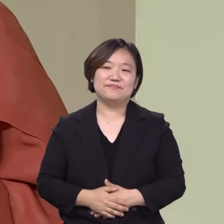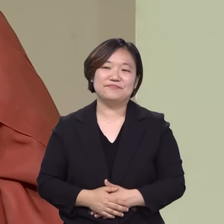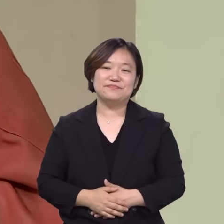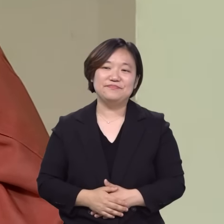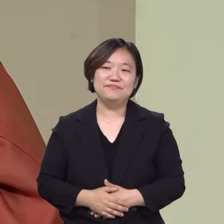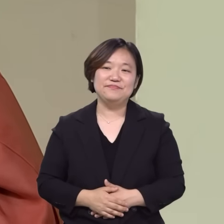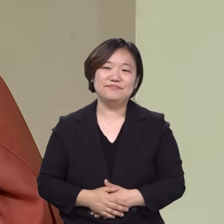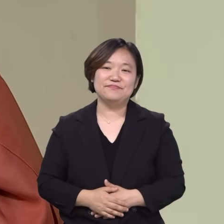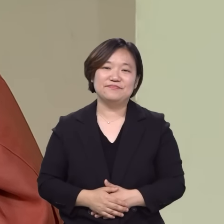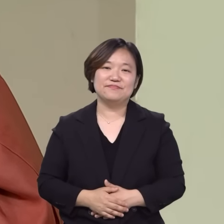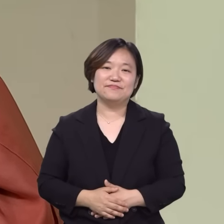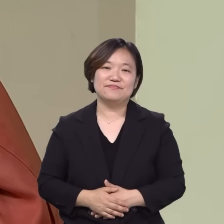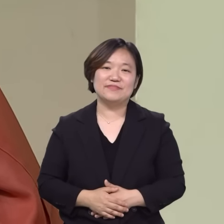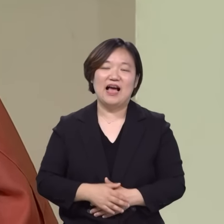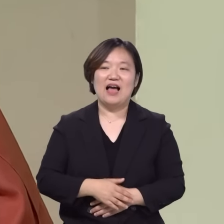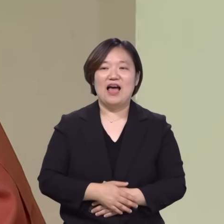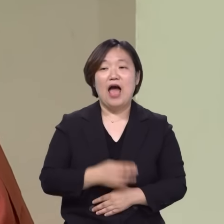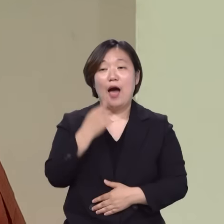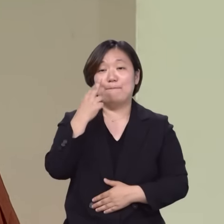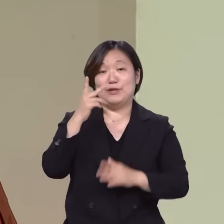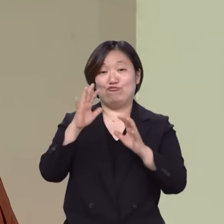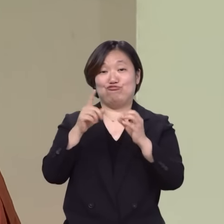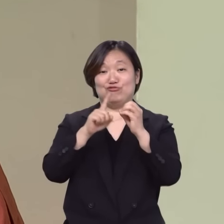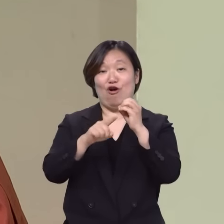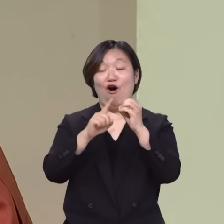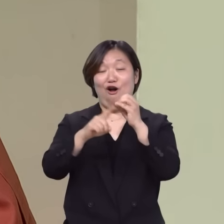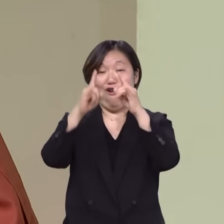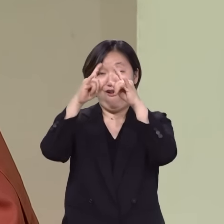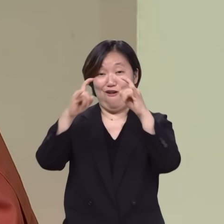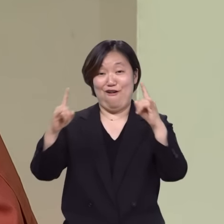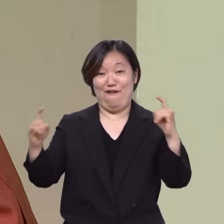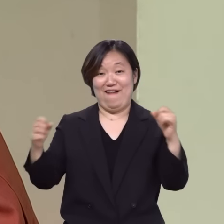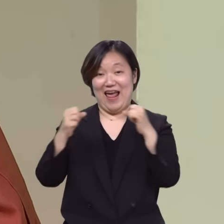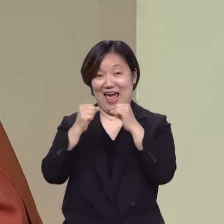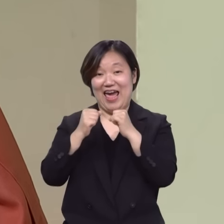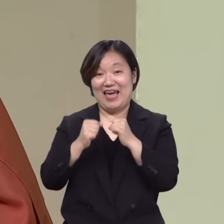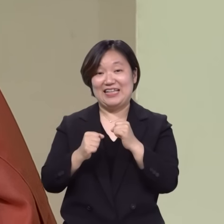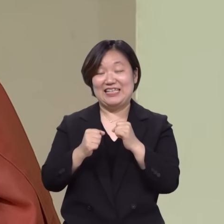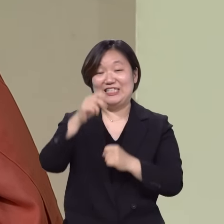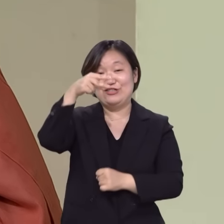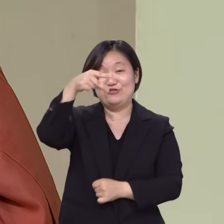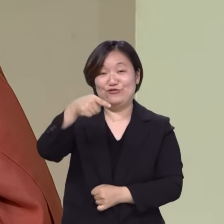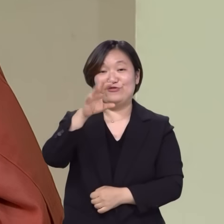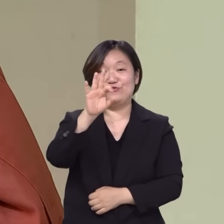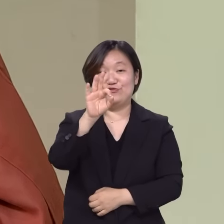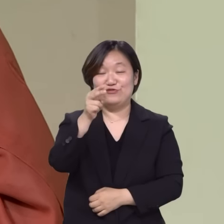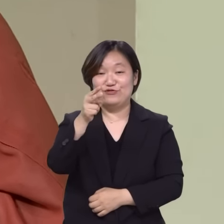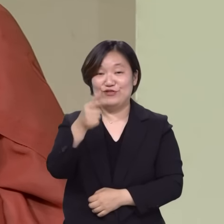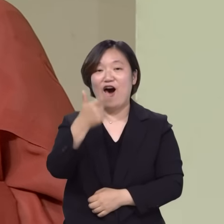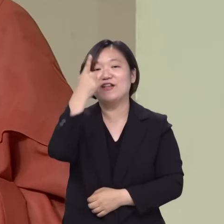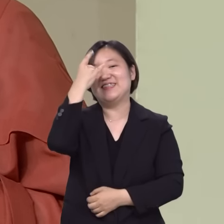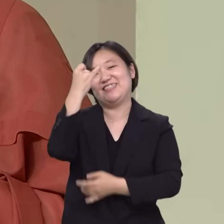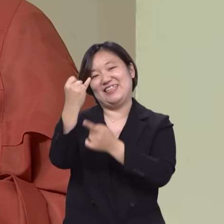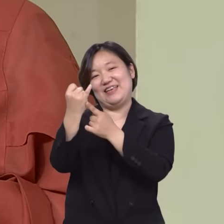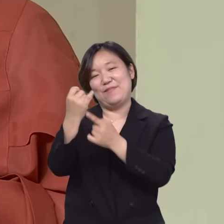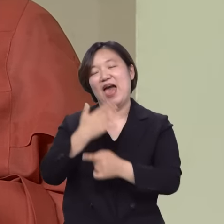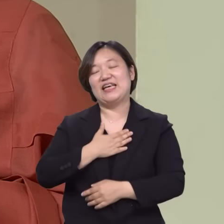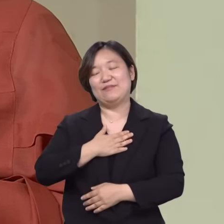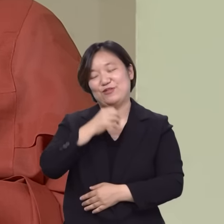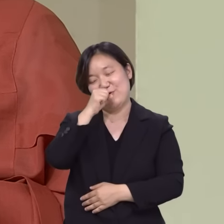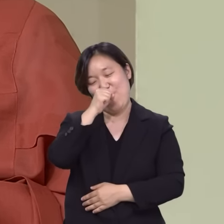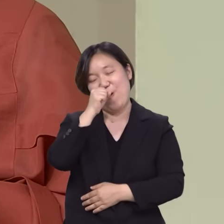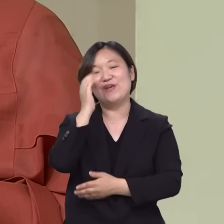그래서이 대연 불보 정사에 계시는 우리 수연 스님께서 이렇게 정말 아름다운 정말 기분 좋은 이야기를